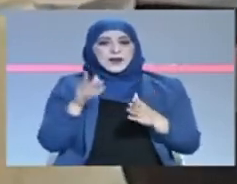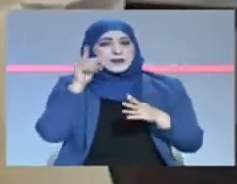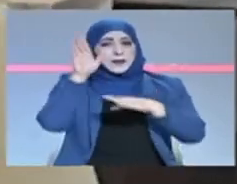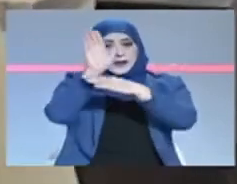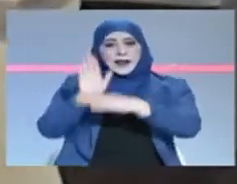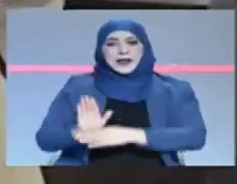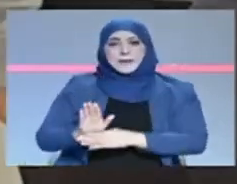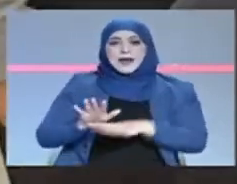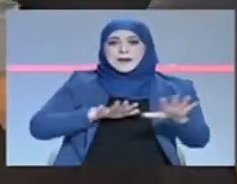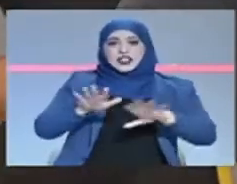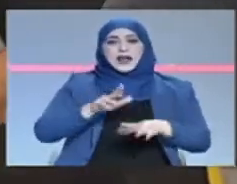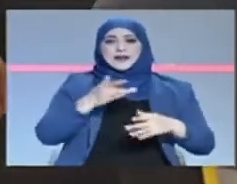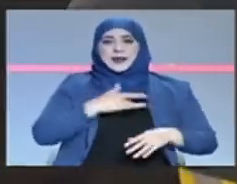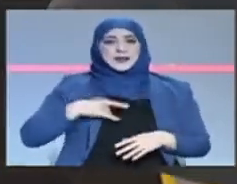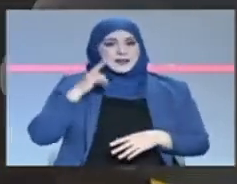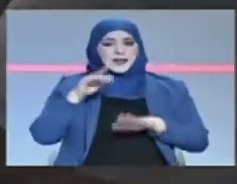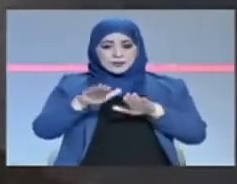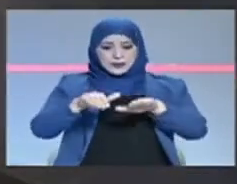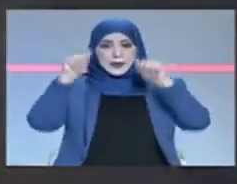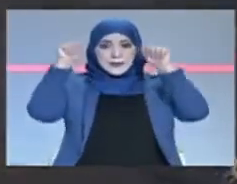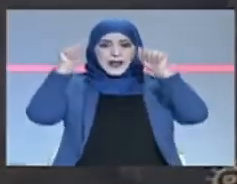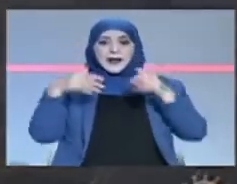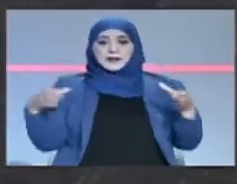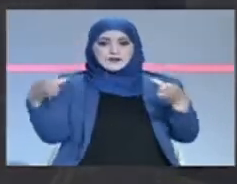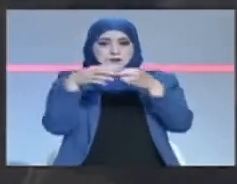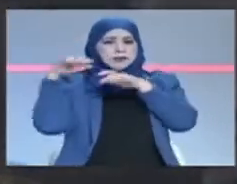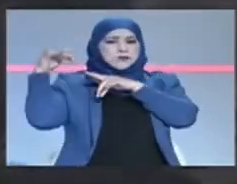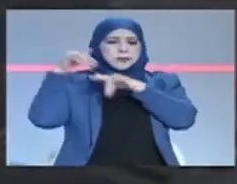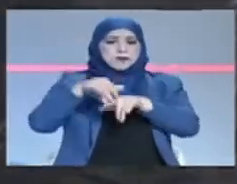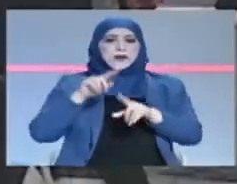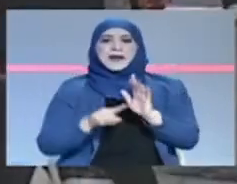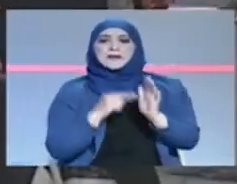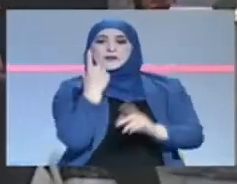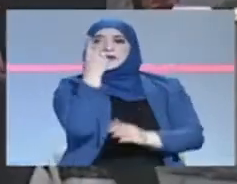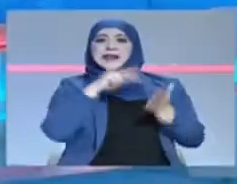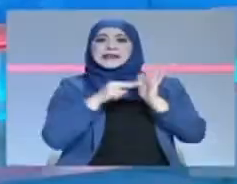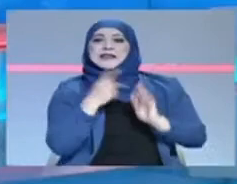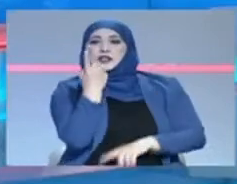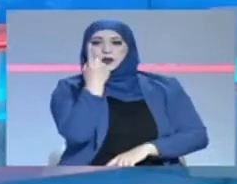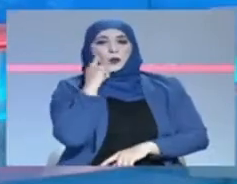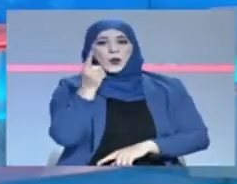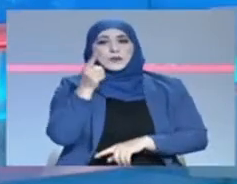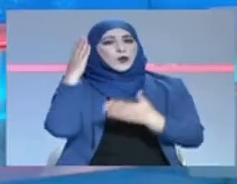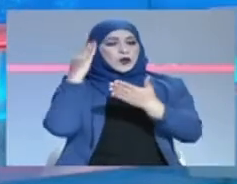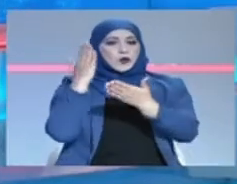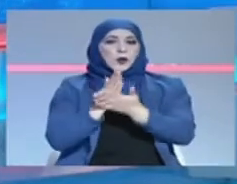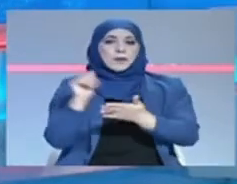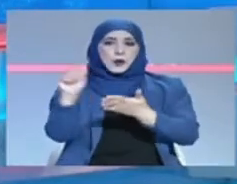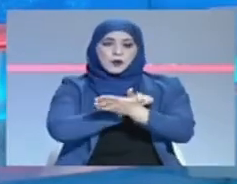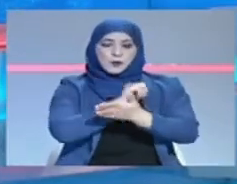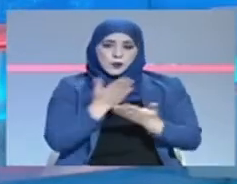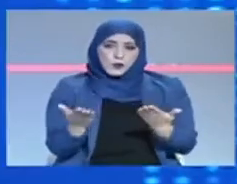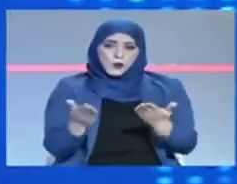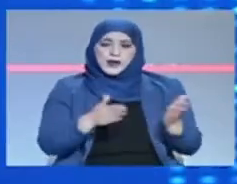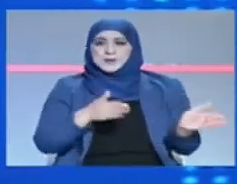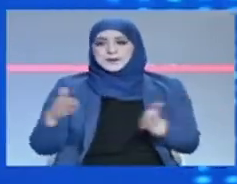الوقائية والابتعاد عن التجمعات الوسيلة الوحيدة للحد من الانتشار السريع